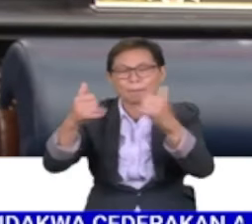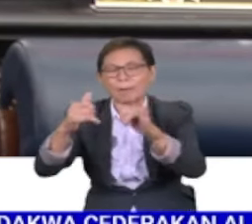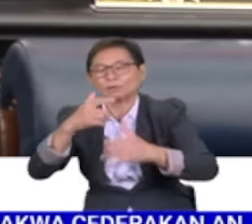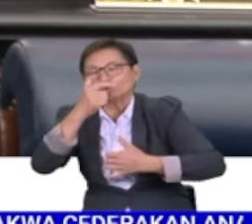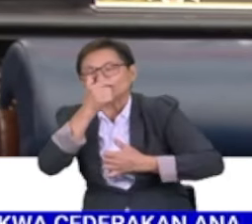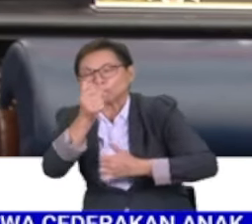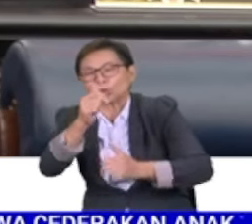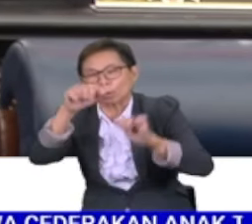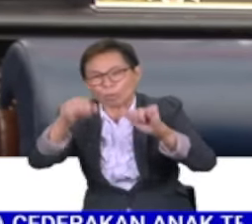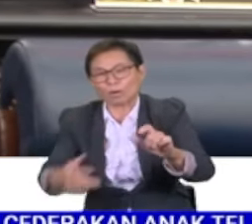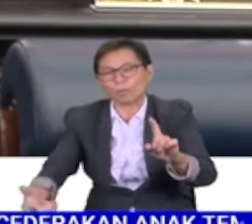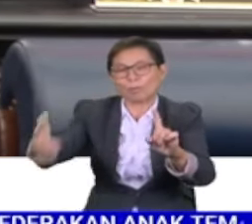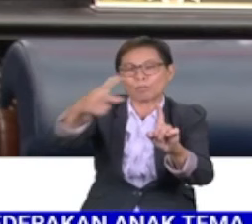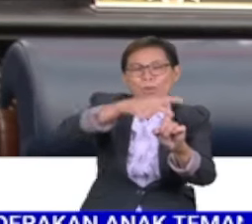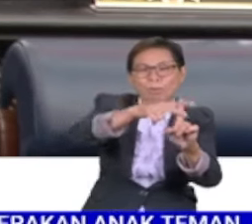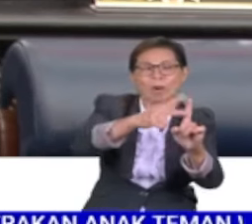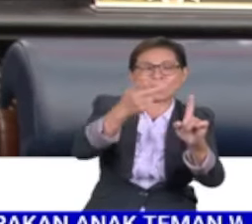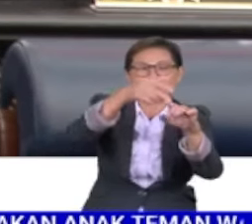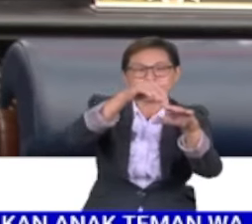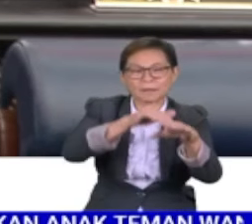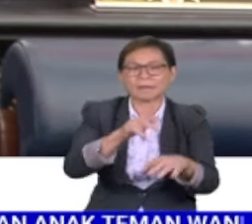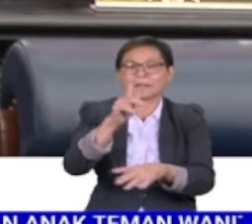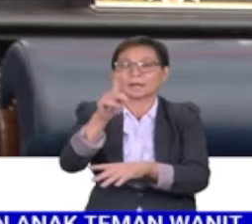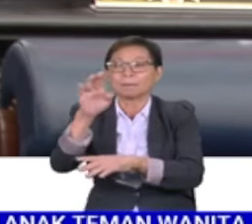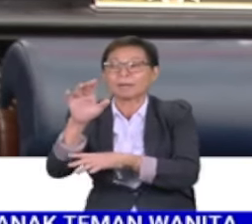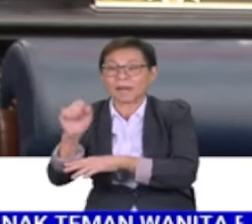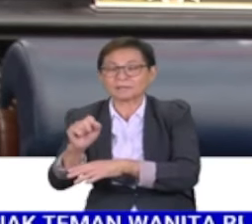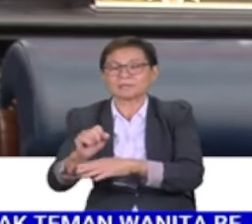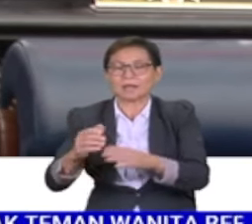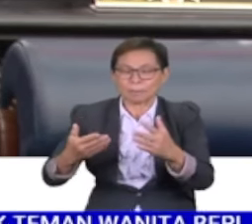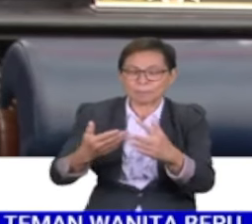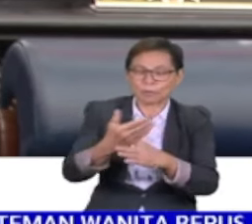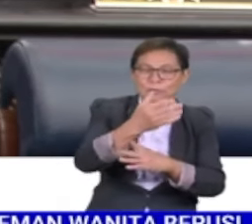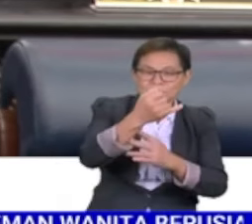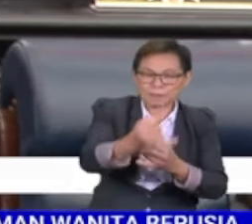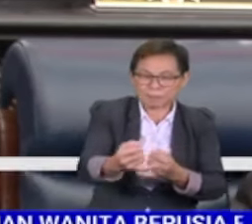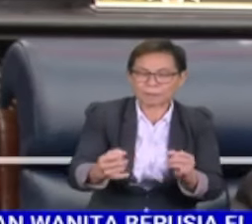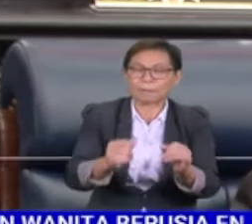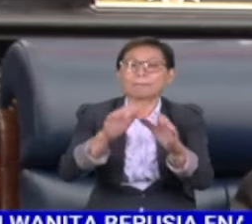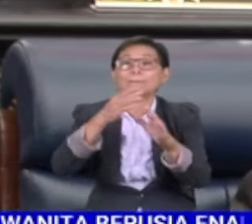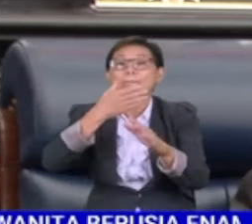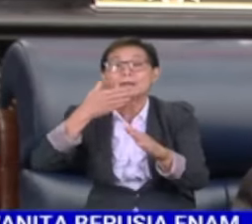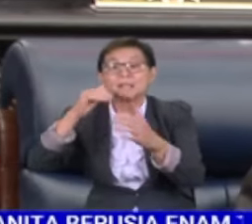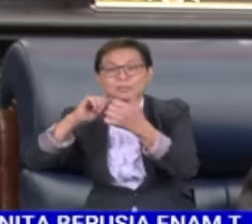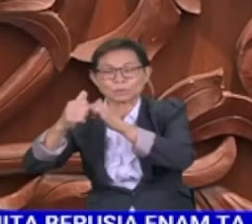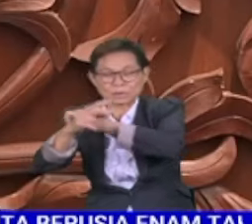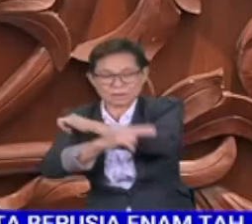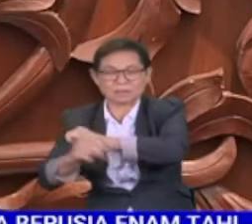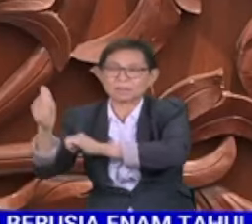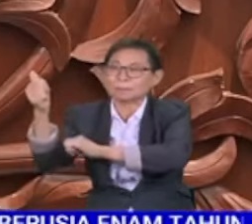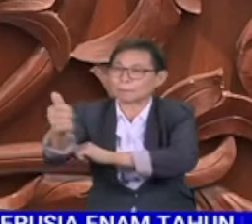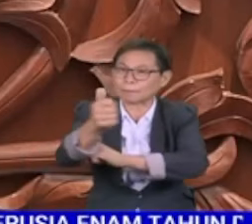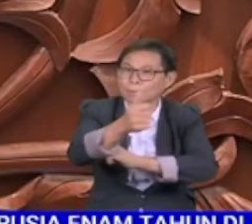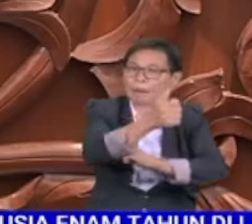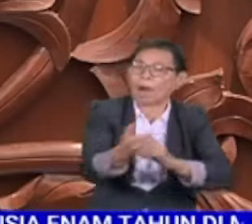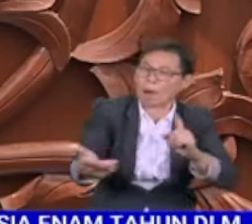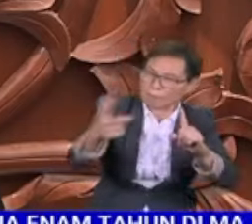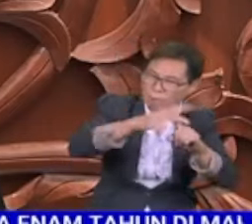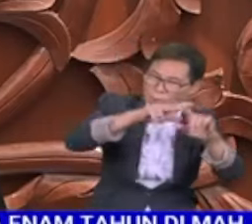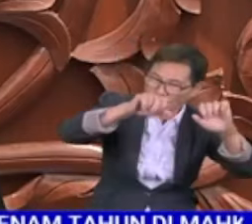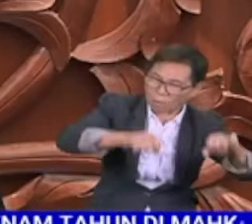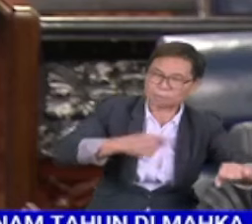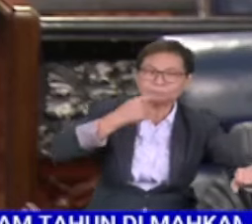berminat boleh membuat permohonan kepada kementerian ini melalui Jabatan Belia dan Sukan Negeri masing-masing.